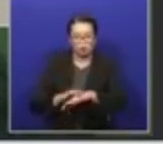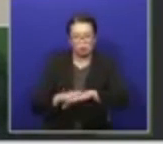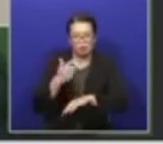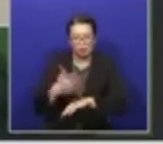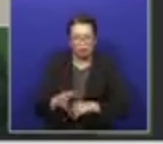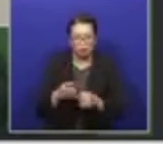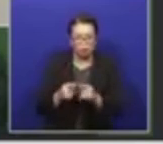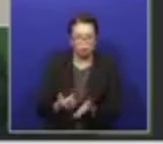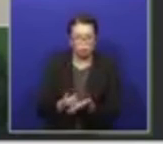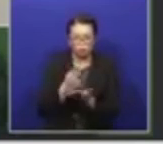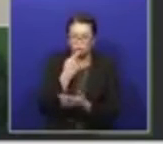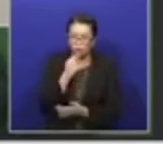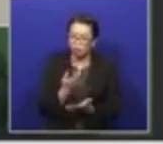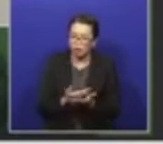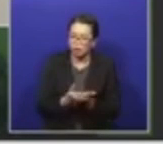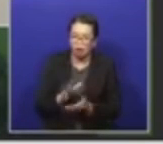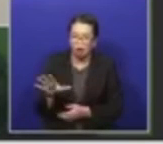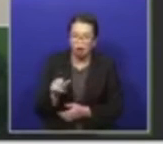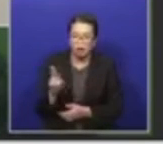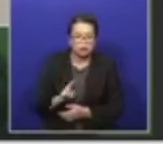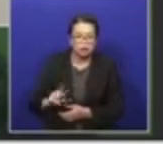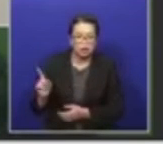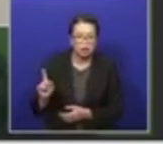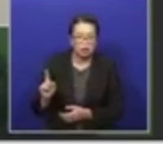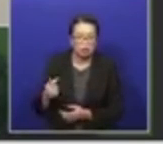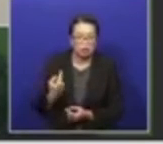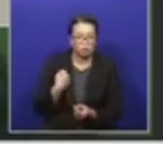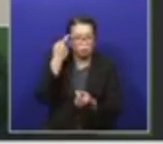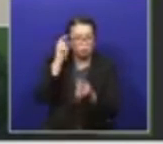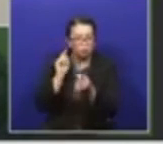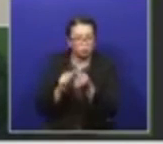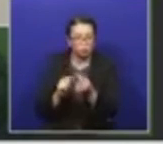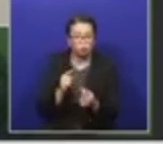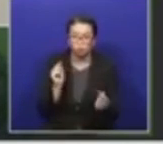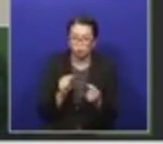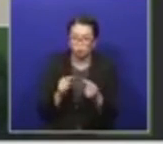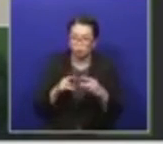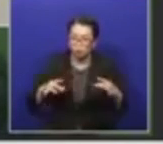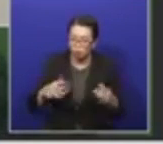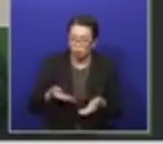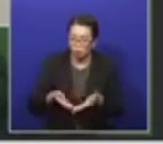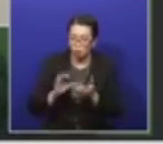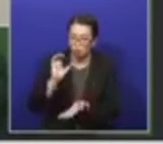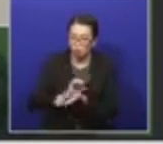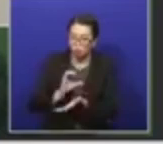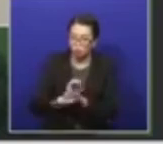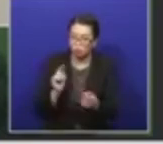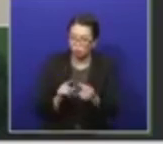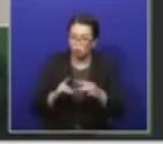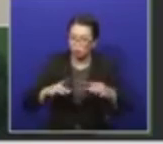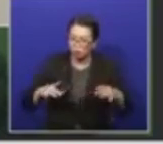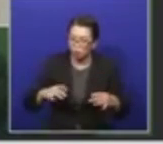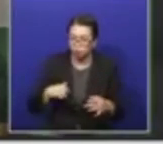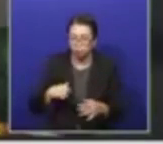ตอบผมนะครับว่าท่านเอาเงินตรงนี้ไปทำสอดคล้องกับวัตถุประสงค์ของการตั้งกองทุนขึ้นนี้หรือเปล่าสุดท้าย